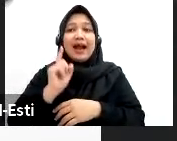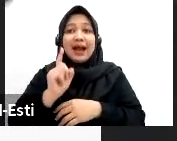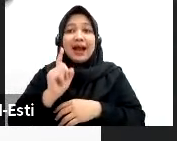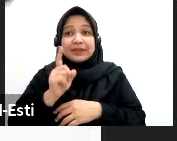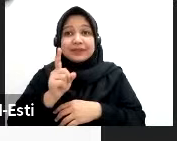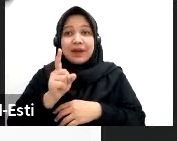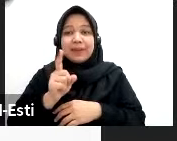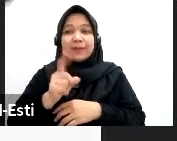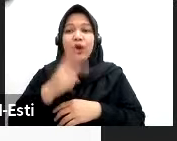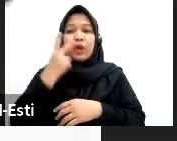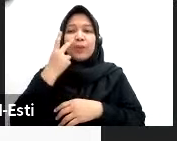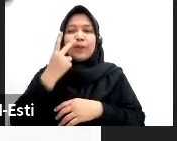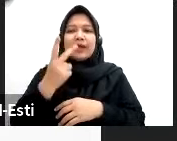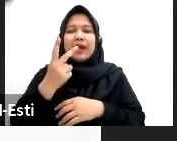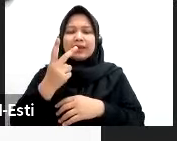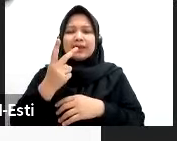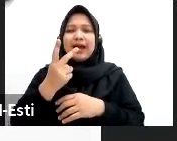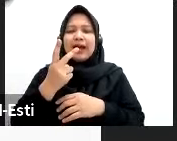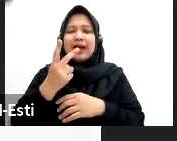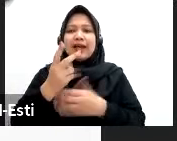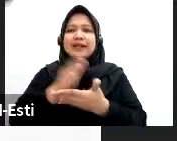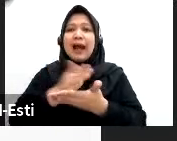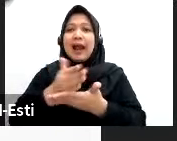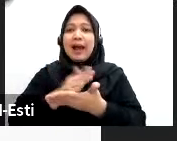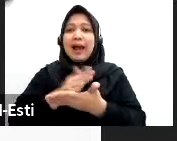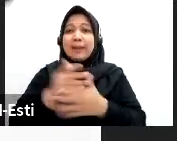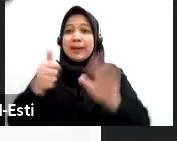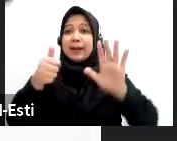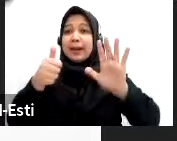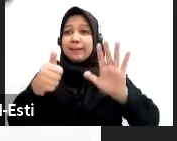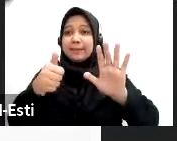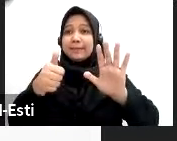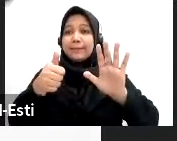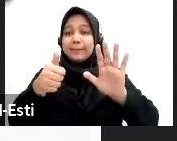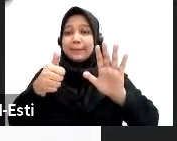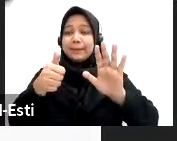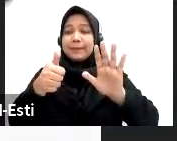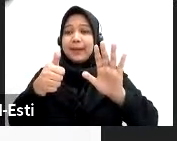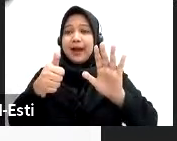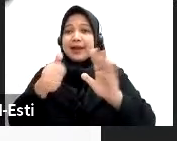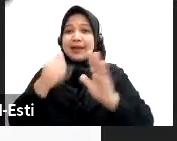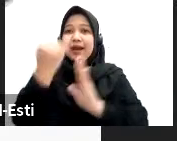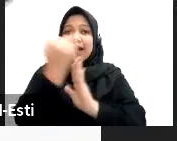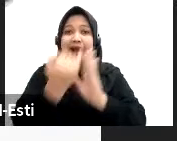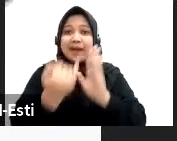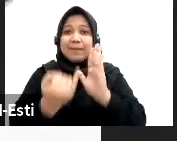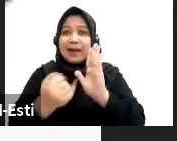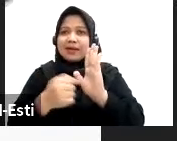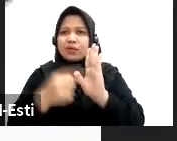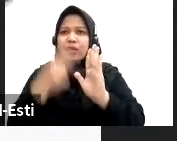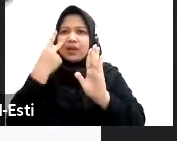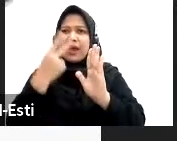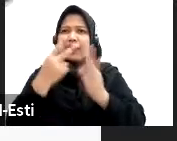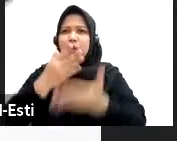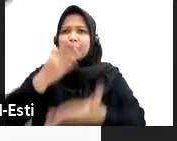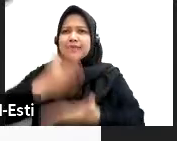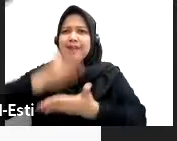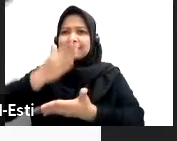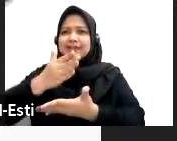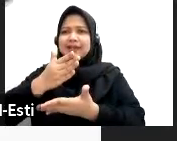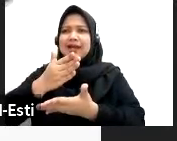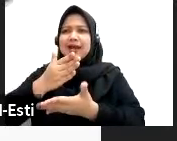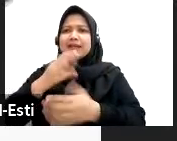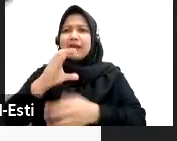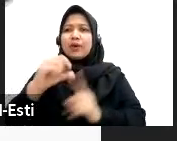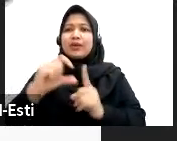dihalaman kedalaman enam Kalau tidak salah itu tegas jadi memang ada dua macam dingo